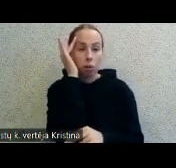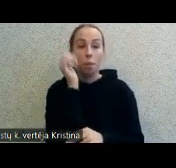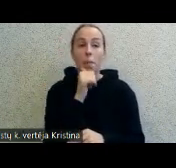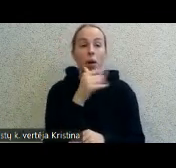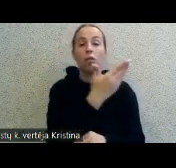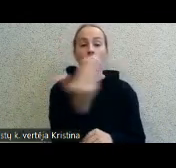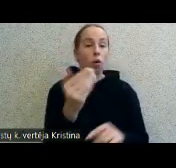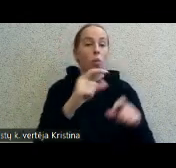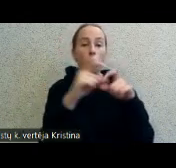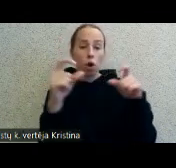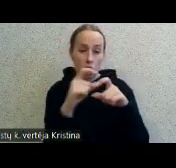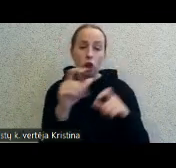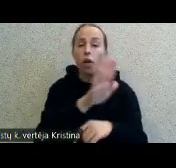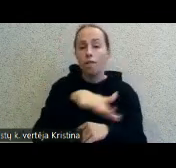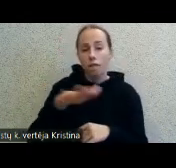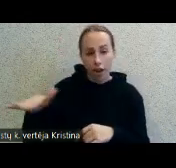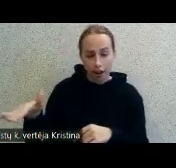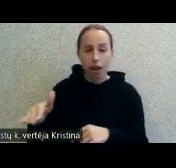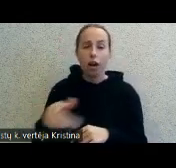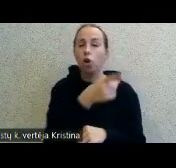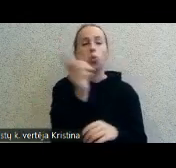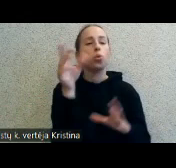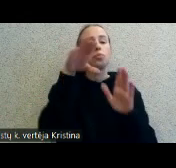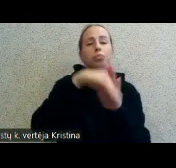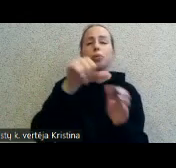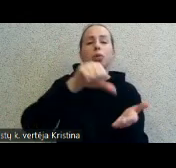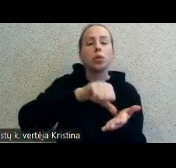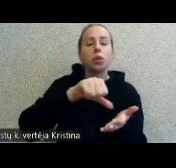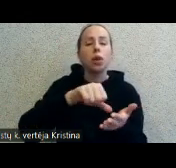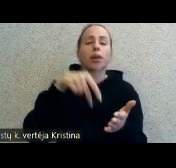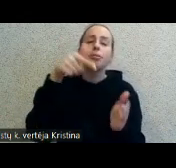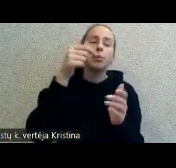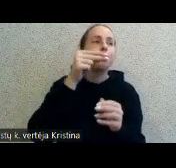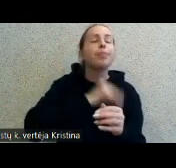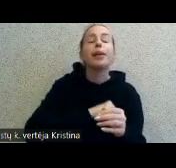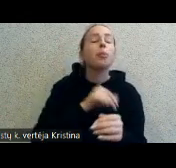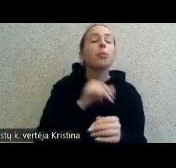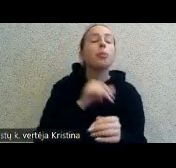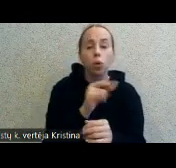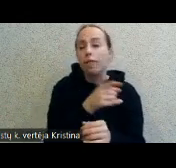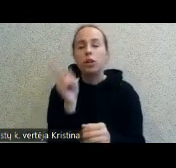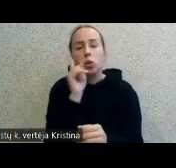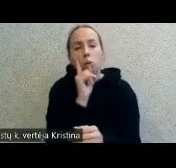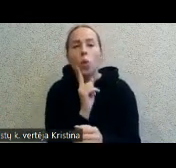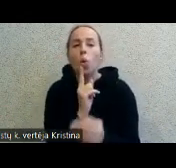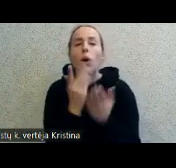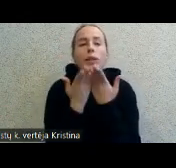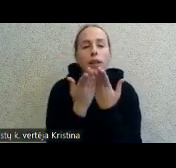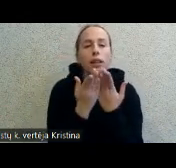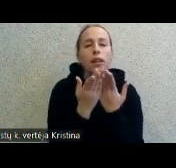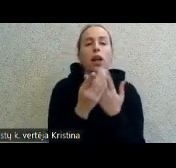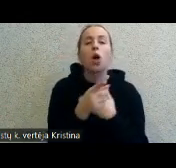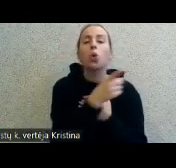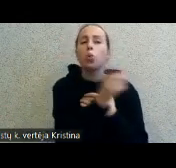mokykloje, jūsų aplinkose, kur jūs dirbate, labai norėtų skaityti, tai kokį pastebėtumėte